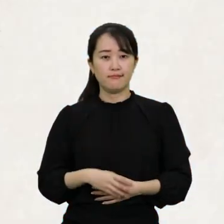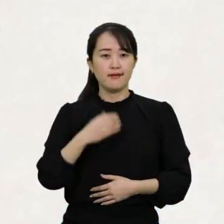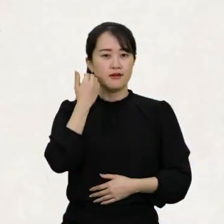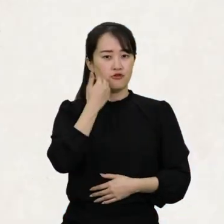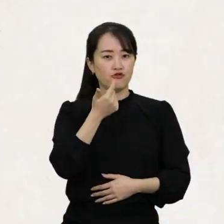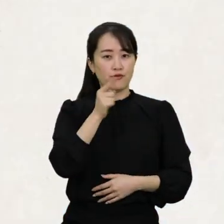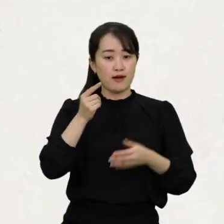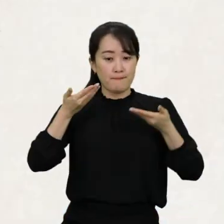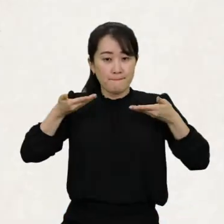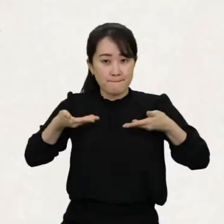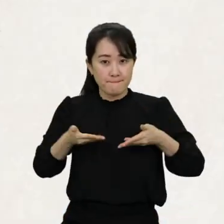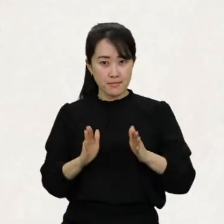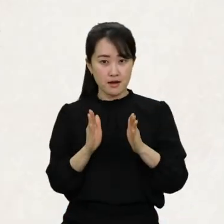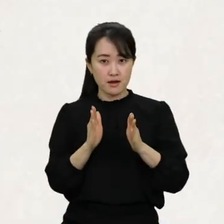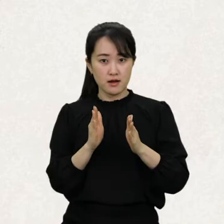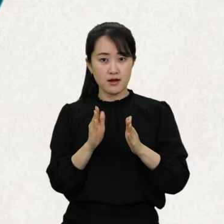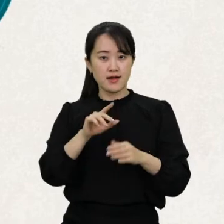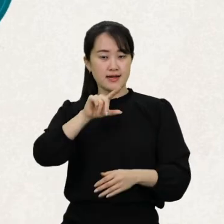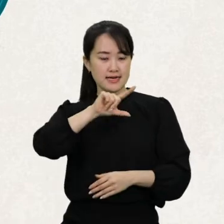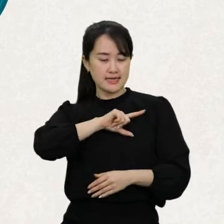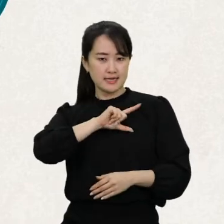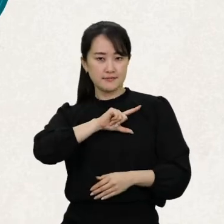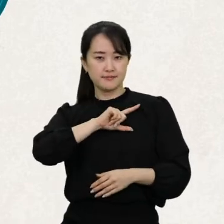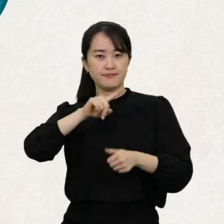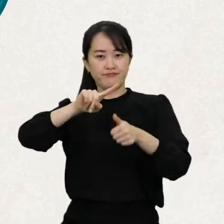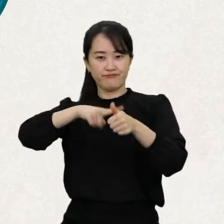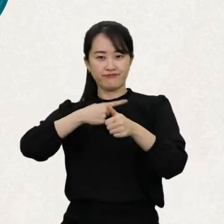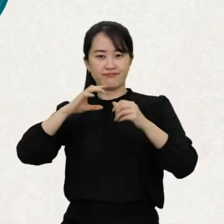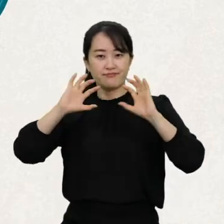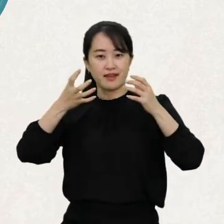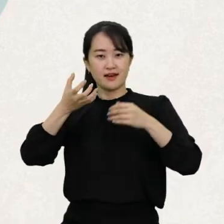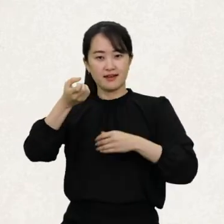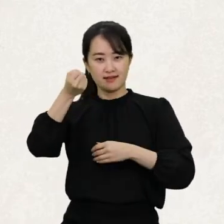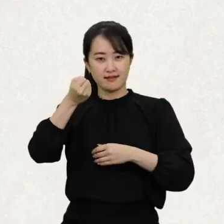누구나 출생과 동시에 이름과 국적을 가지게 되지요.